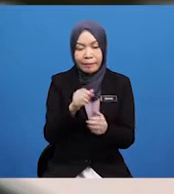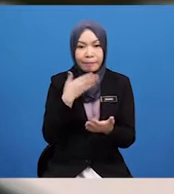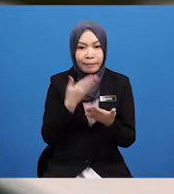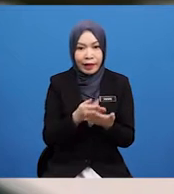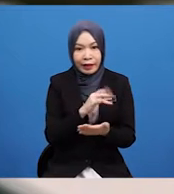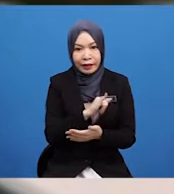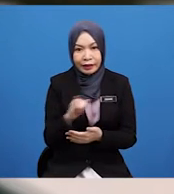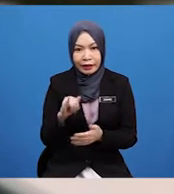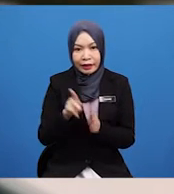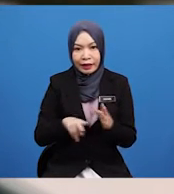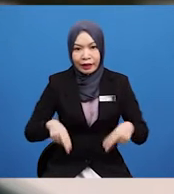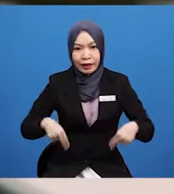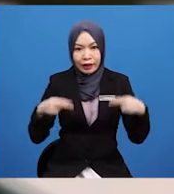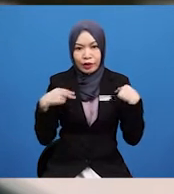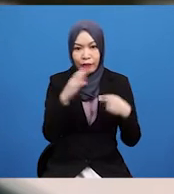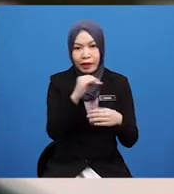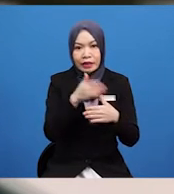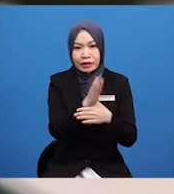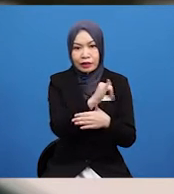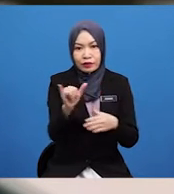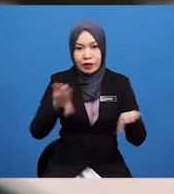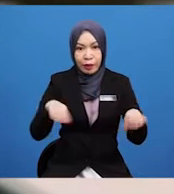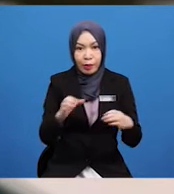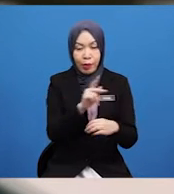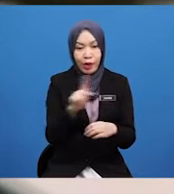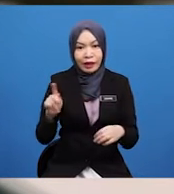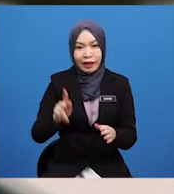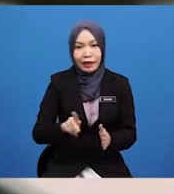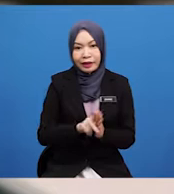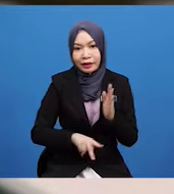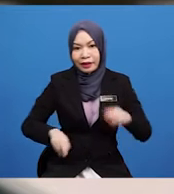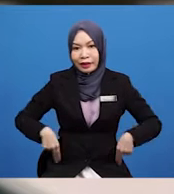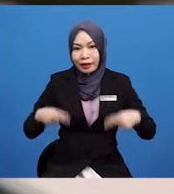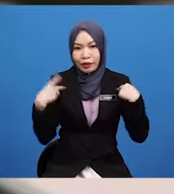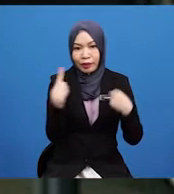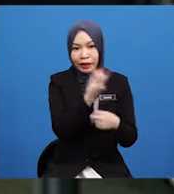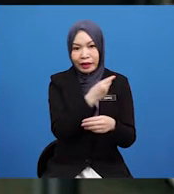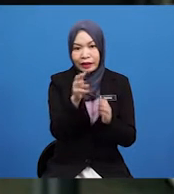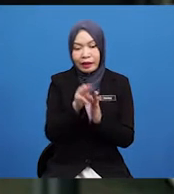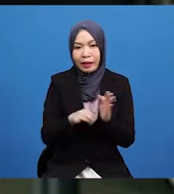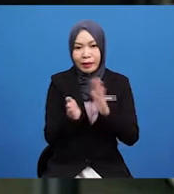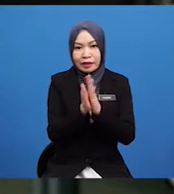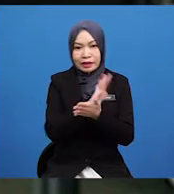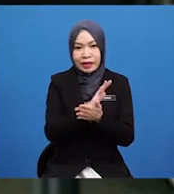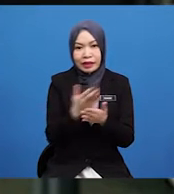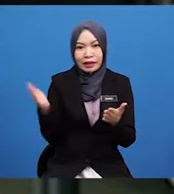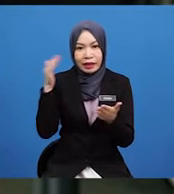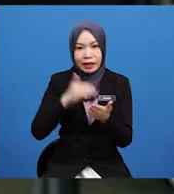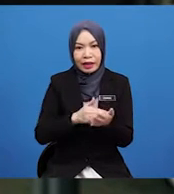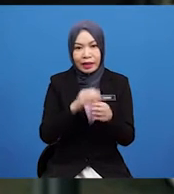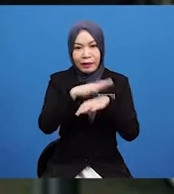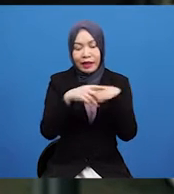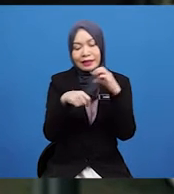kehidupan dan seterusnya membuat kaki hidupkan kita menjadi lebih selesai oleh itu